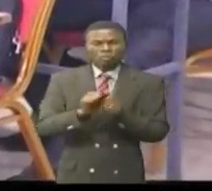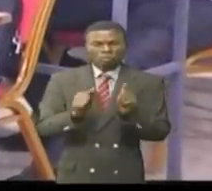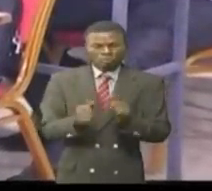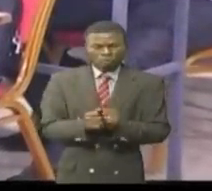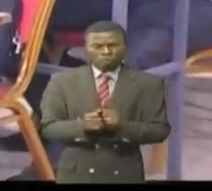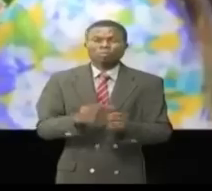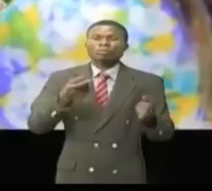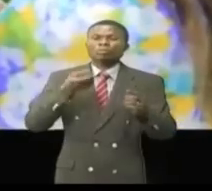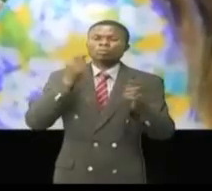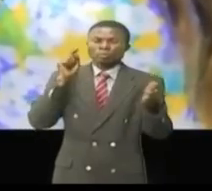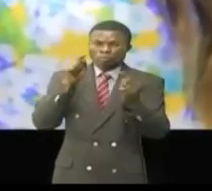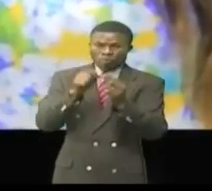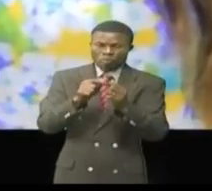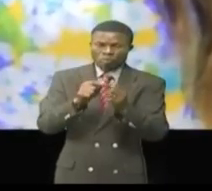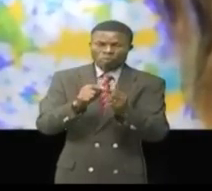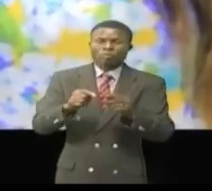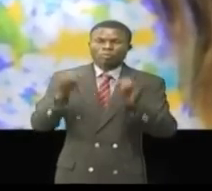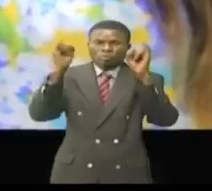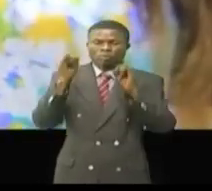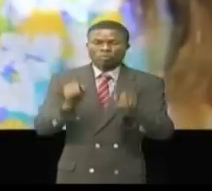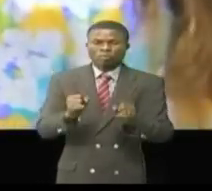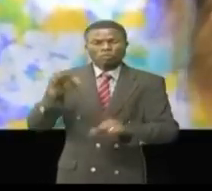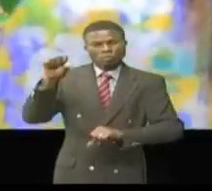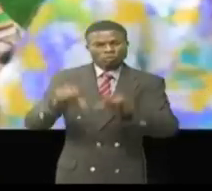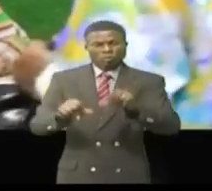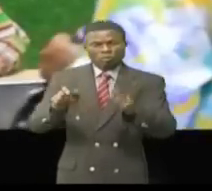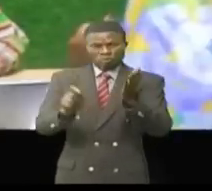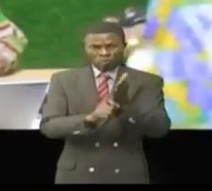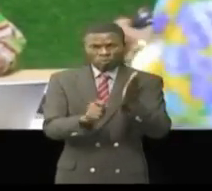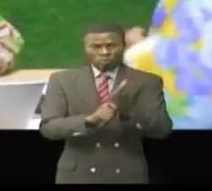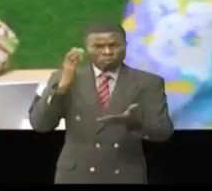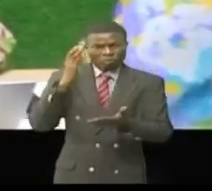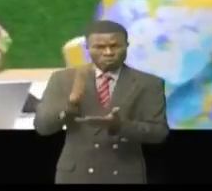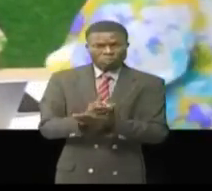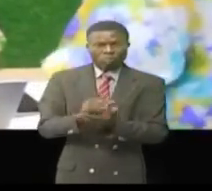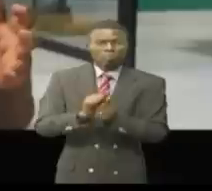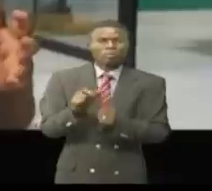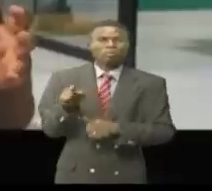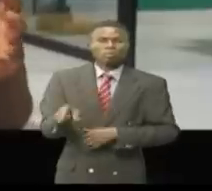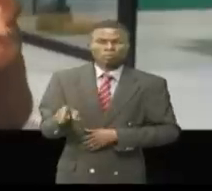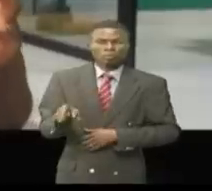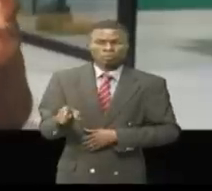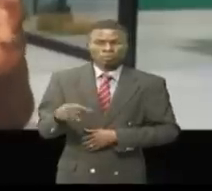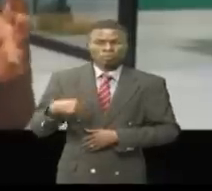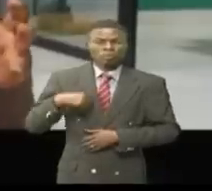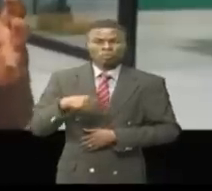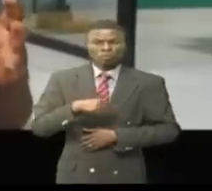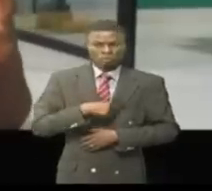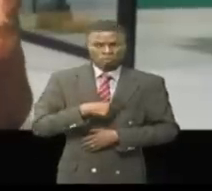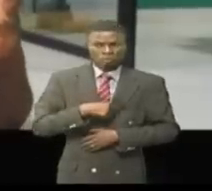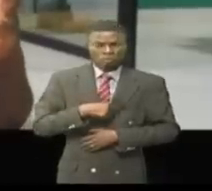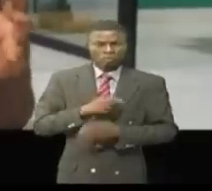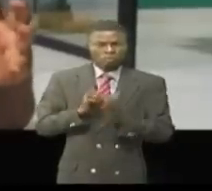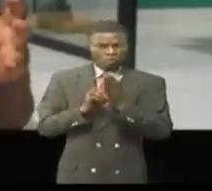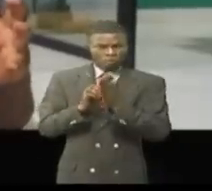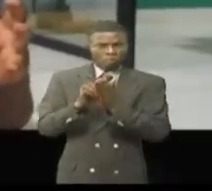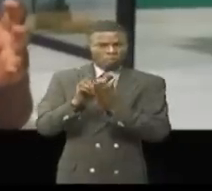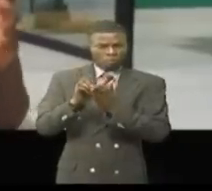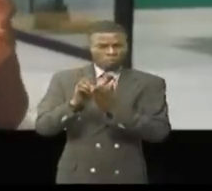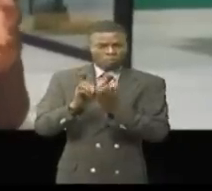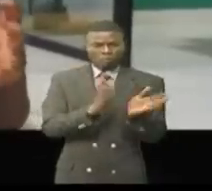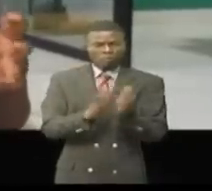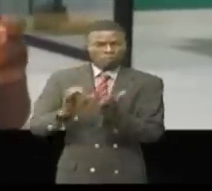les causes de la cybercriminalité, ainsi que les techniques de lutte contre ces phénomènes. Nous sommes en train de monter un